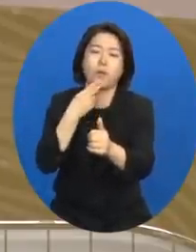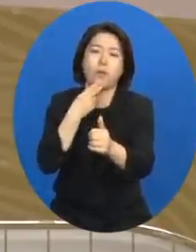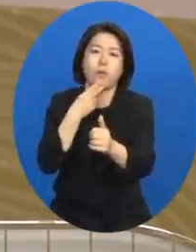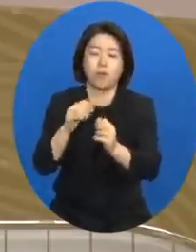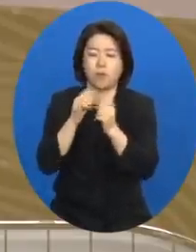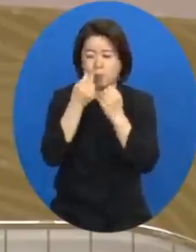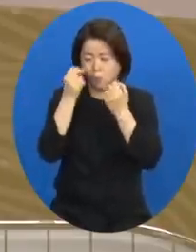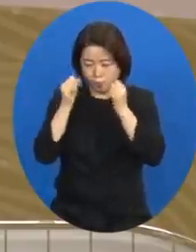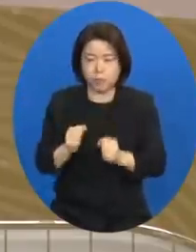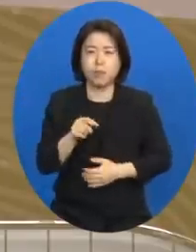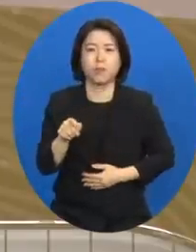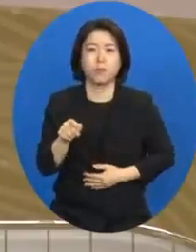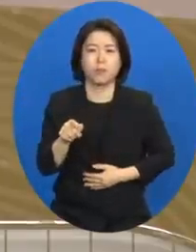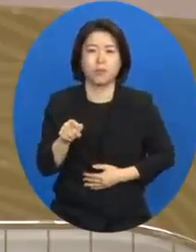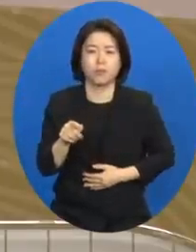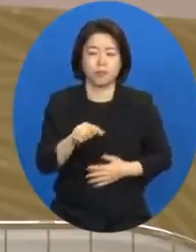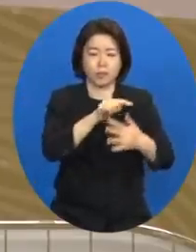유월절